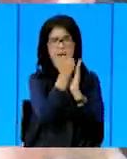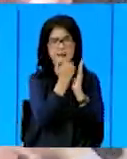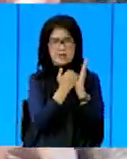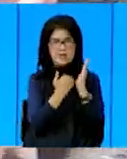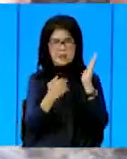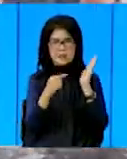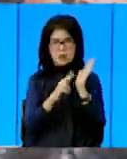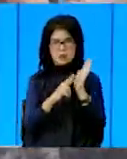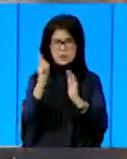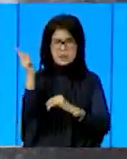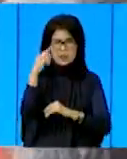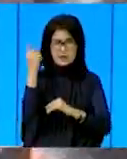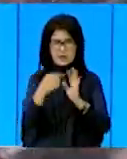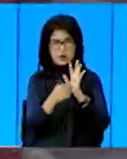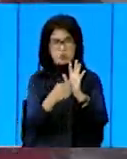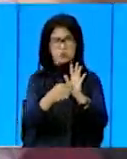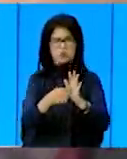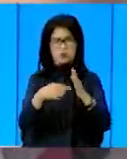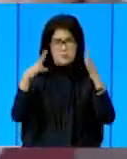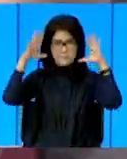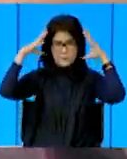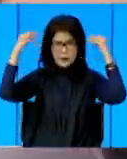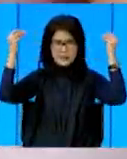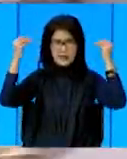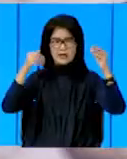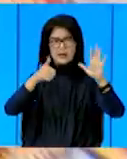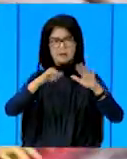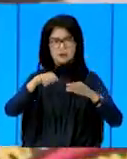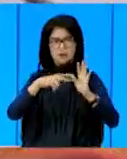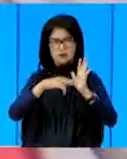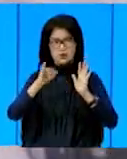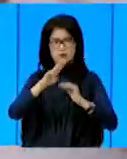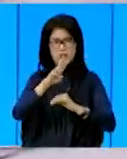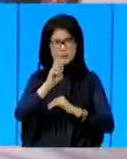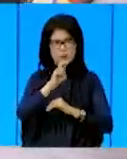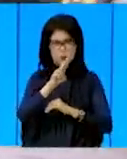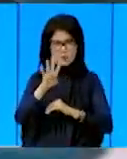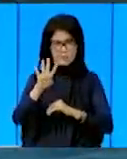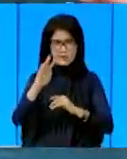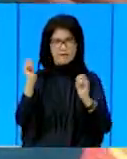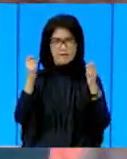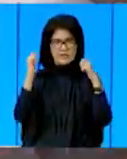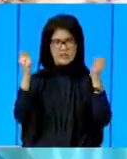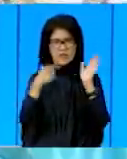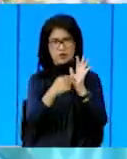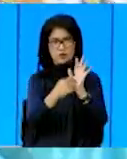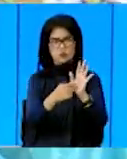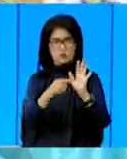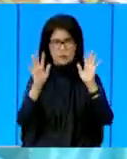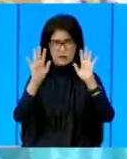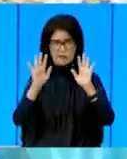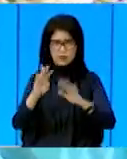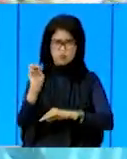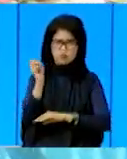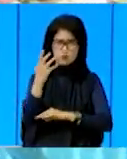diselenggarakan di Berastagi pada 4 hingga 6 Juli 2024. Festival ini menampilkan beragam pameran bunga hingga